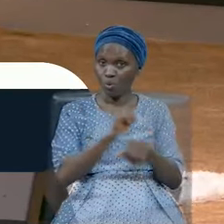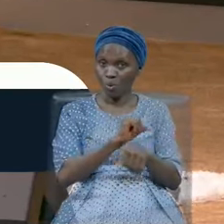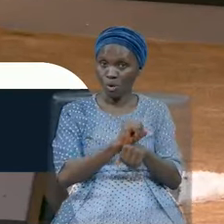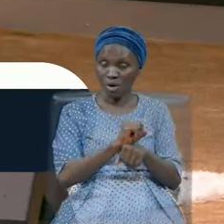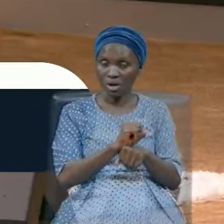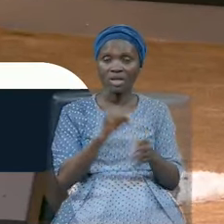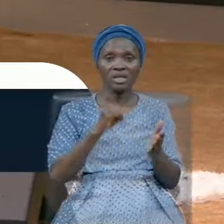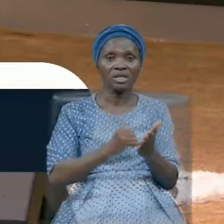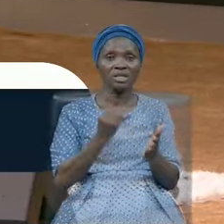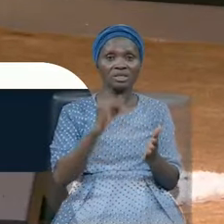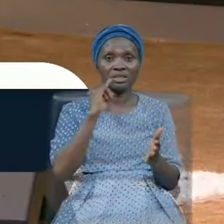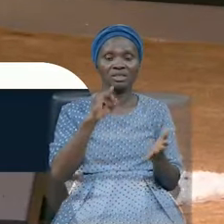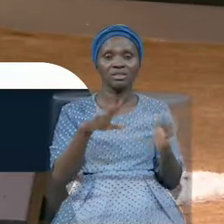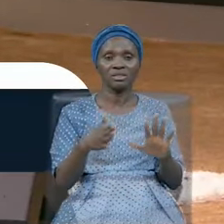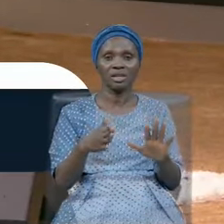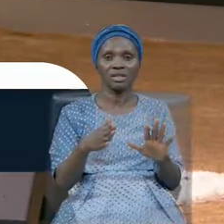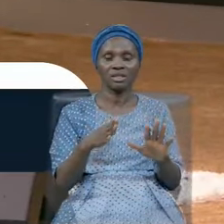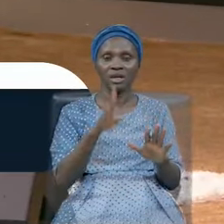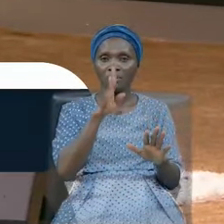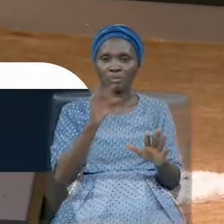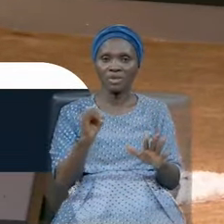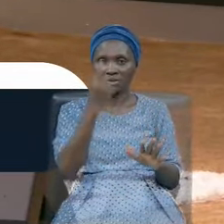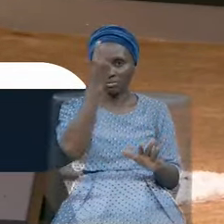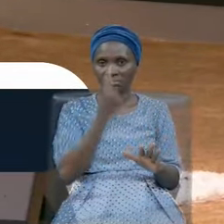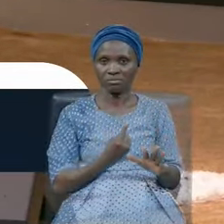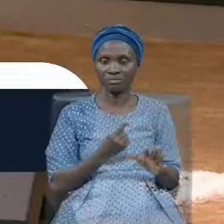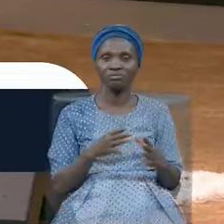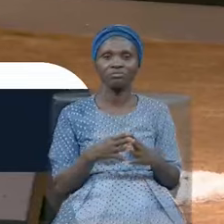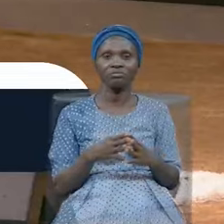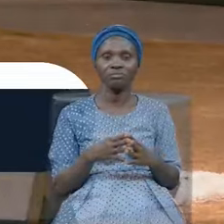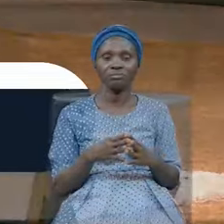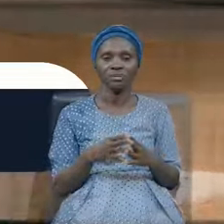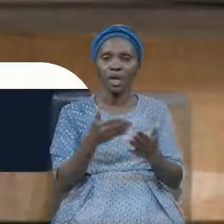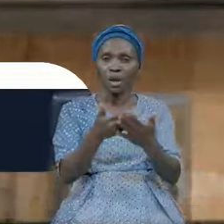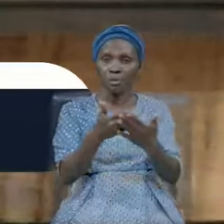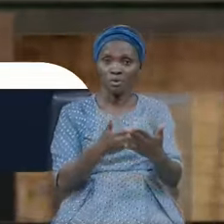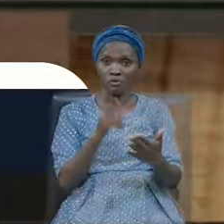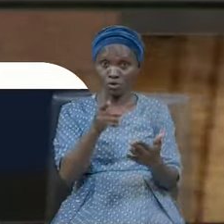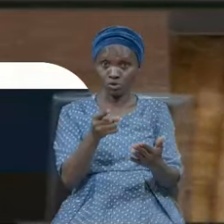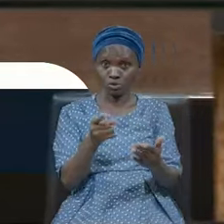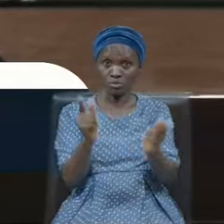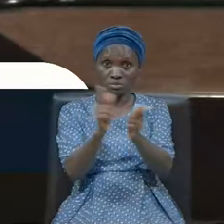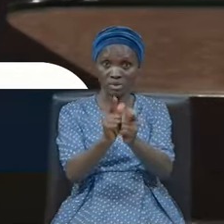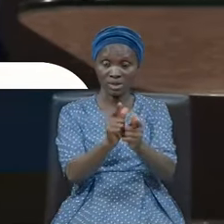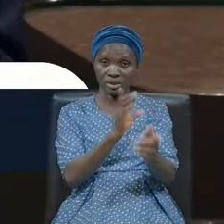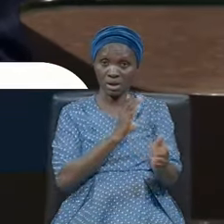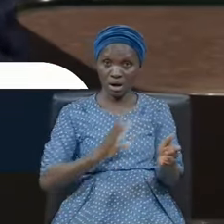est morte en elle-même. Avant de venir à Christ,